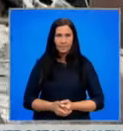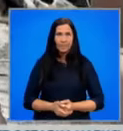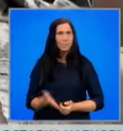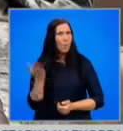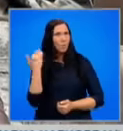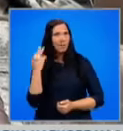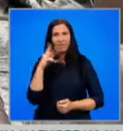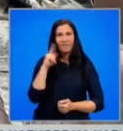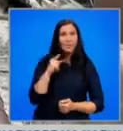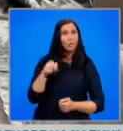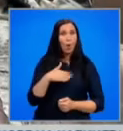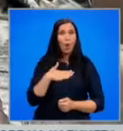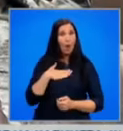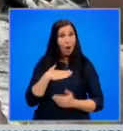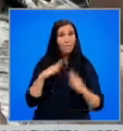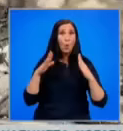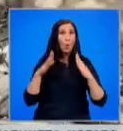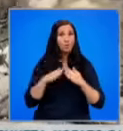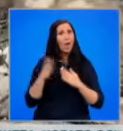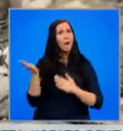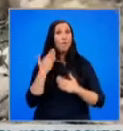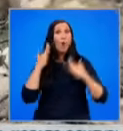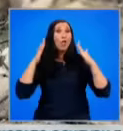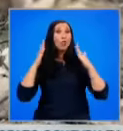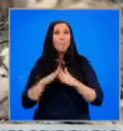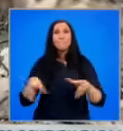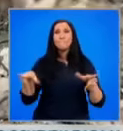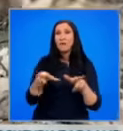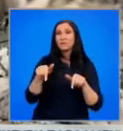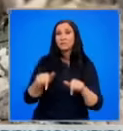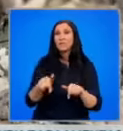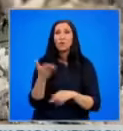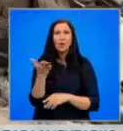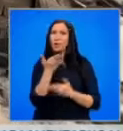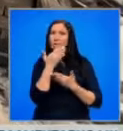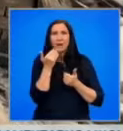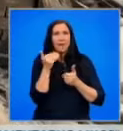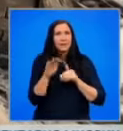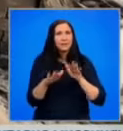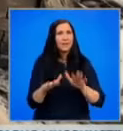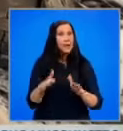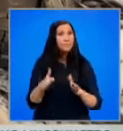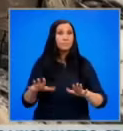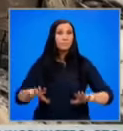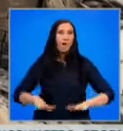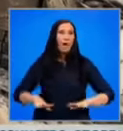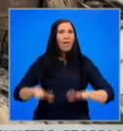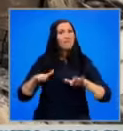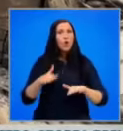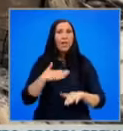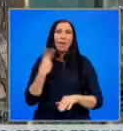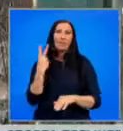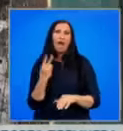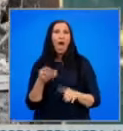До преди два дни тук е имало къща. Било е домът на Максим. Днес от него няма и следа. А в двора има два